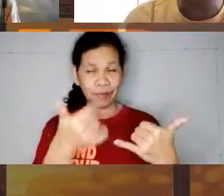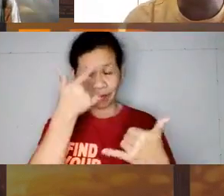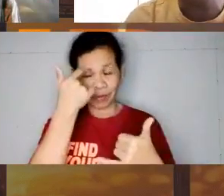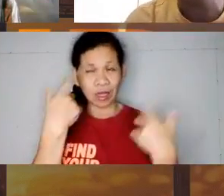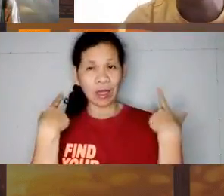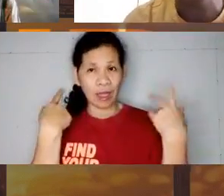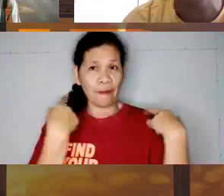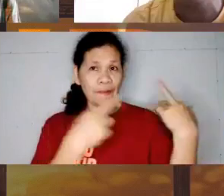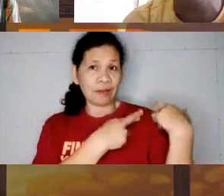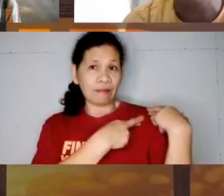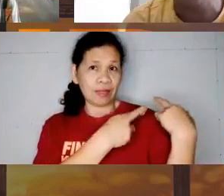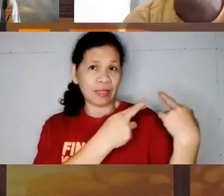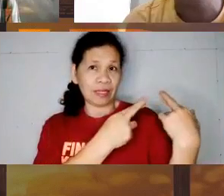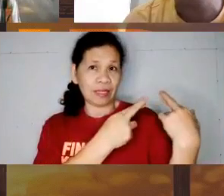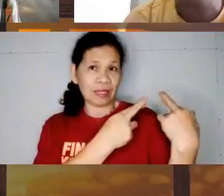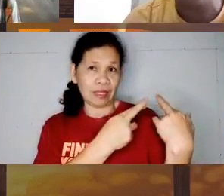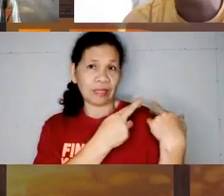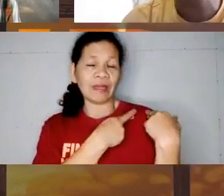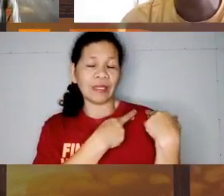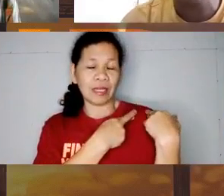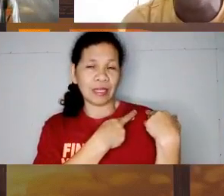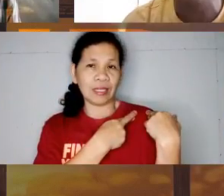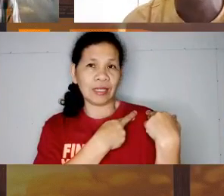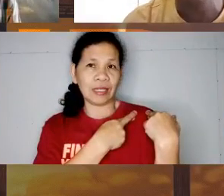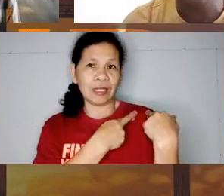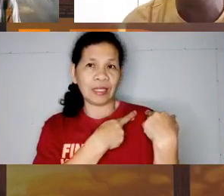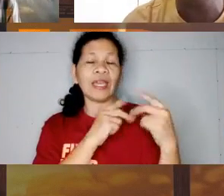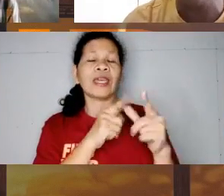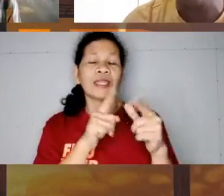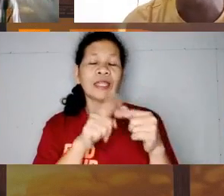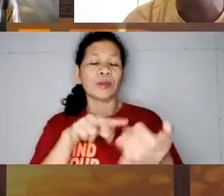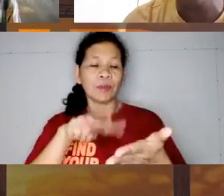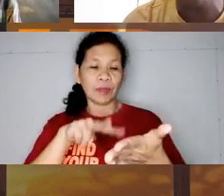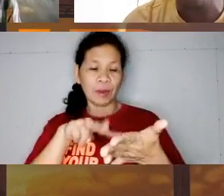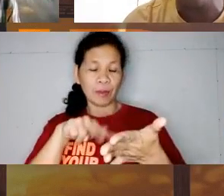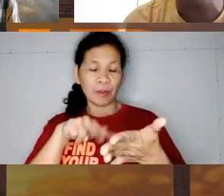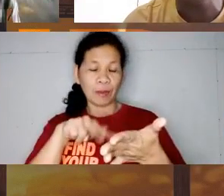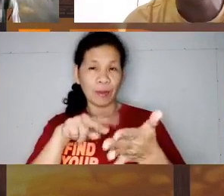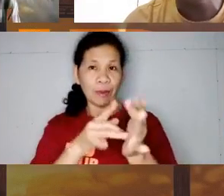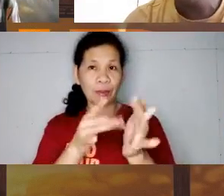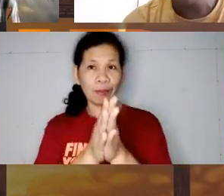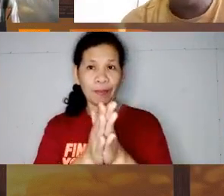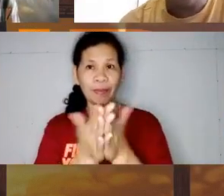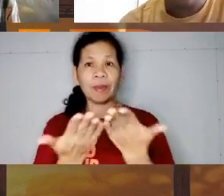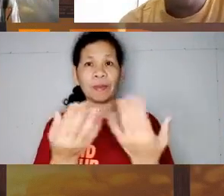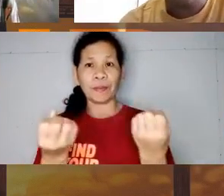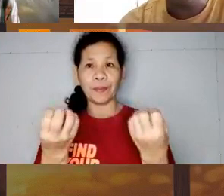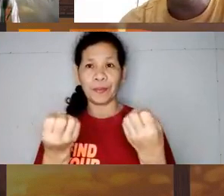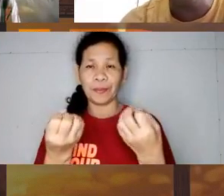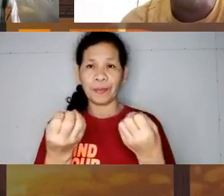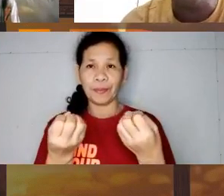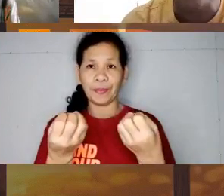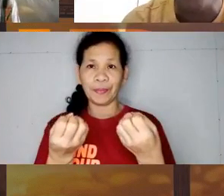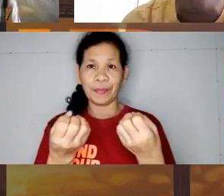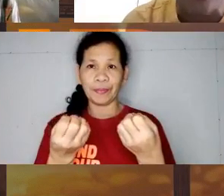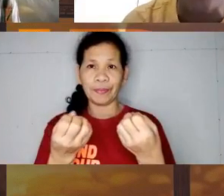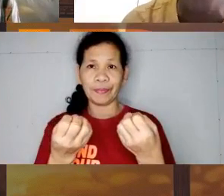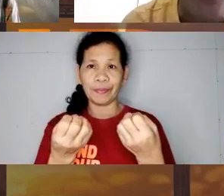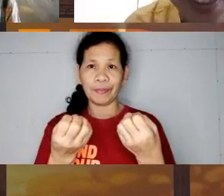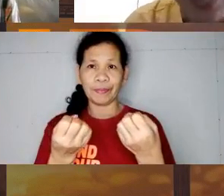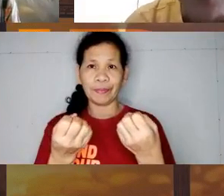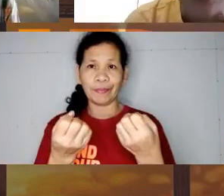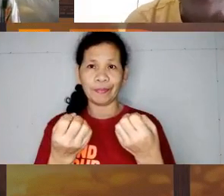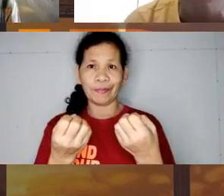na pinatong ng ating Panginoon. Kasi pumunta kayo sa Biblia, kahit pumunta kayo sa Biblia, maraming naninira sa